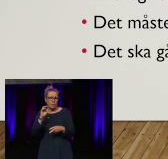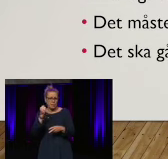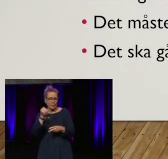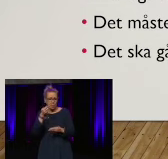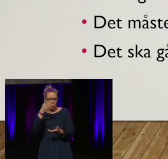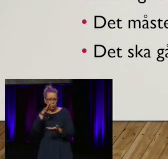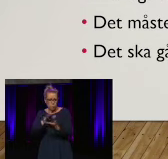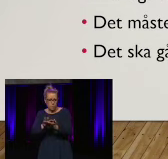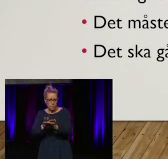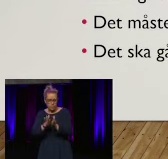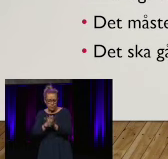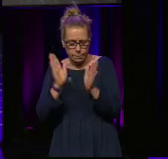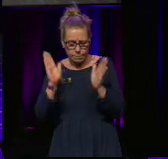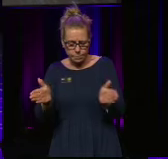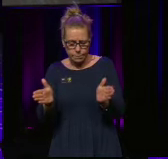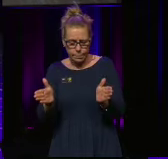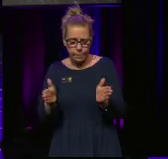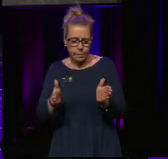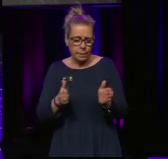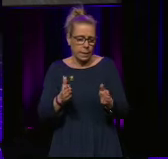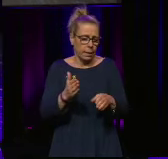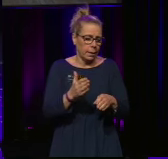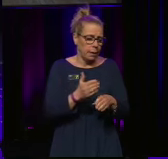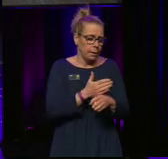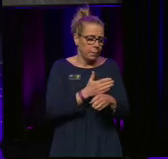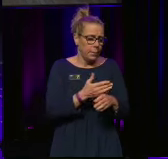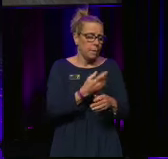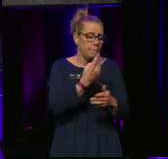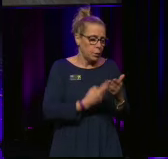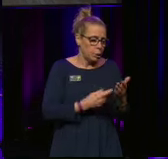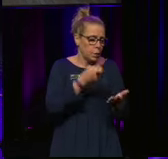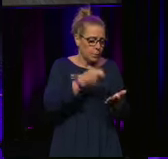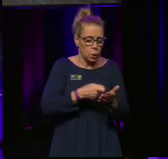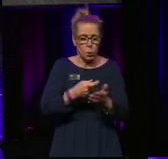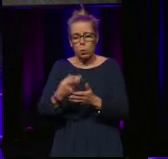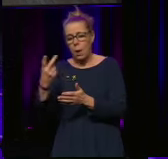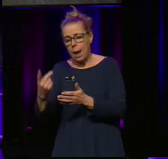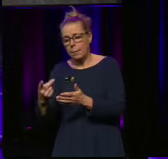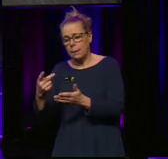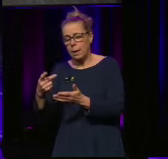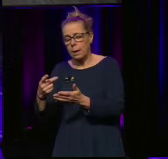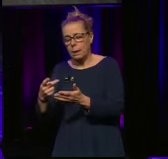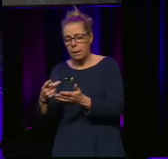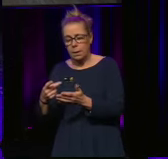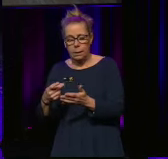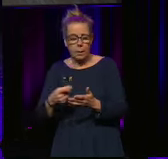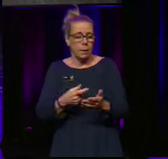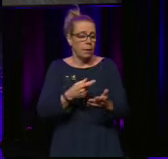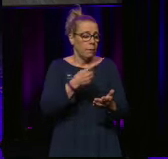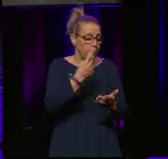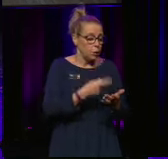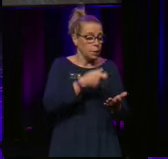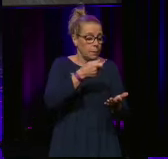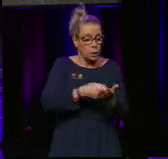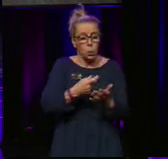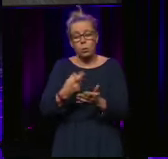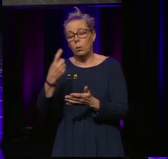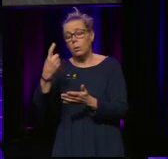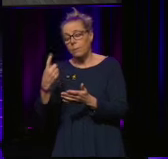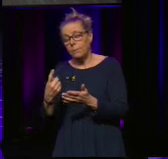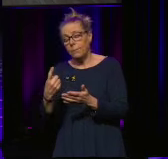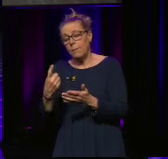en mellan det första och andra beslutet, eller första beslutet och första valet,